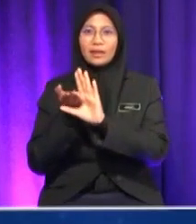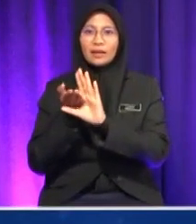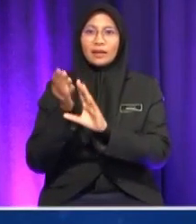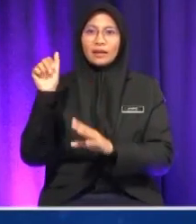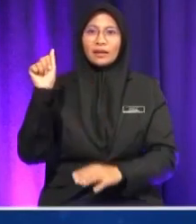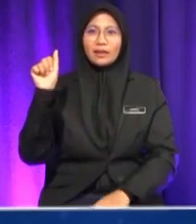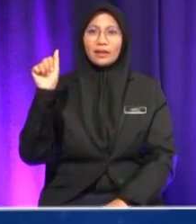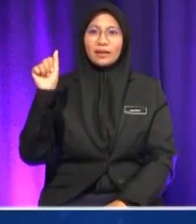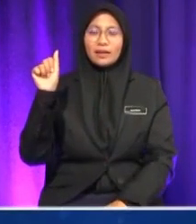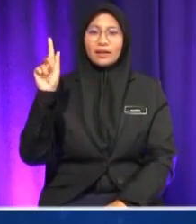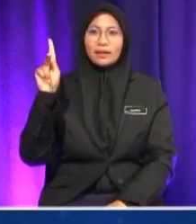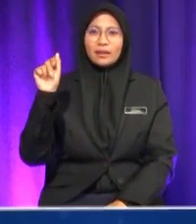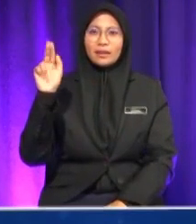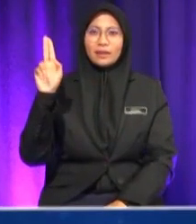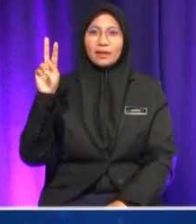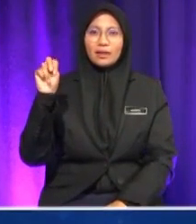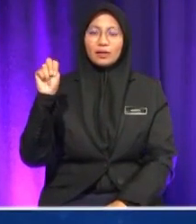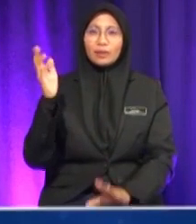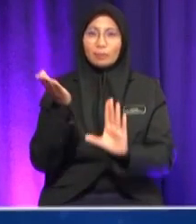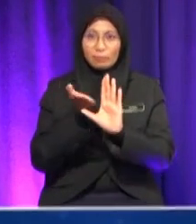Yuyu, apabila kita